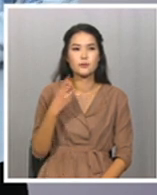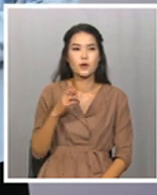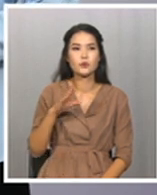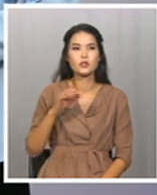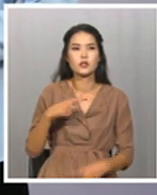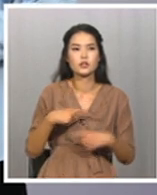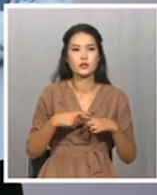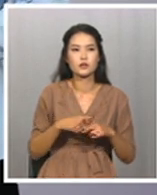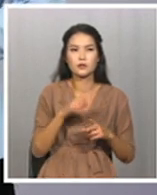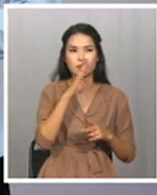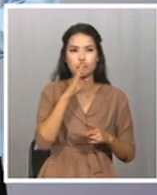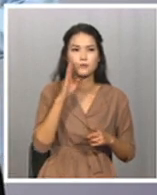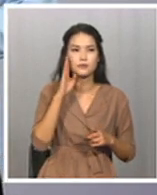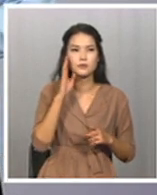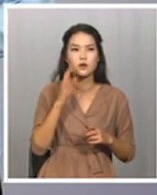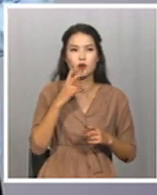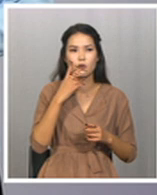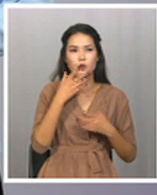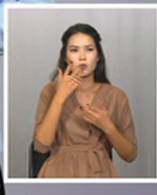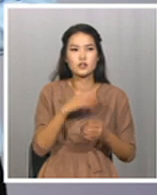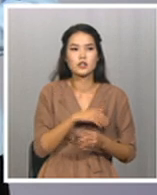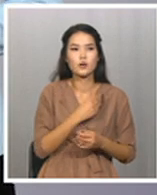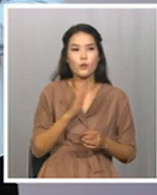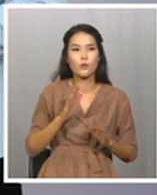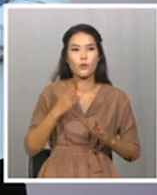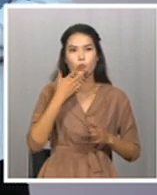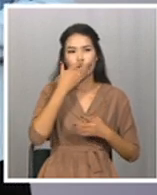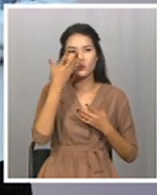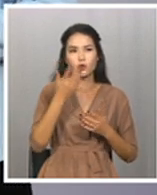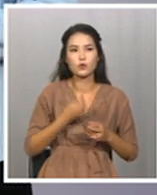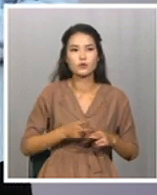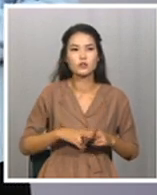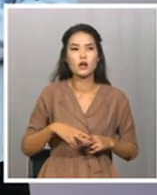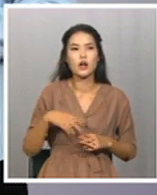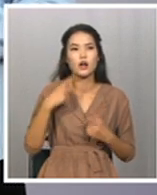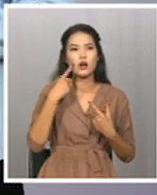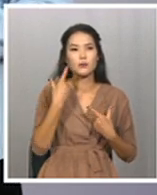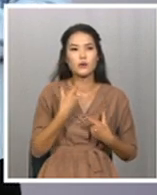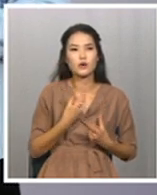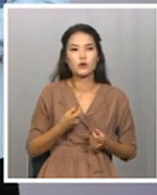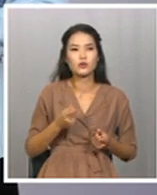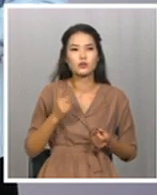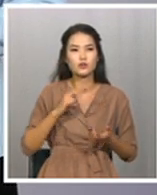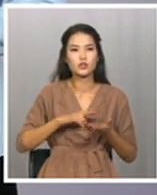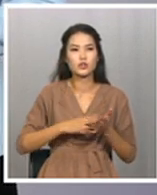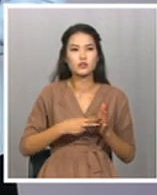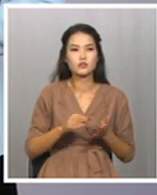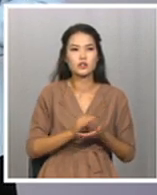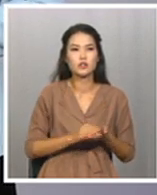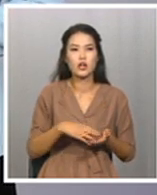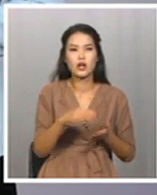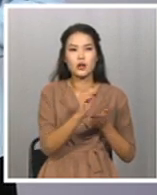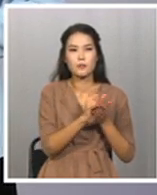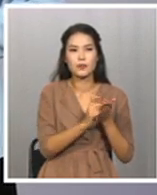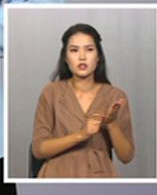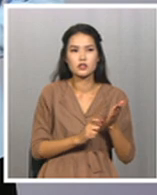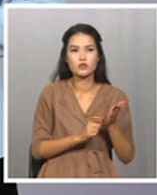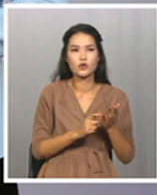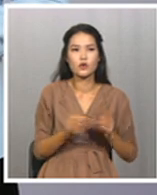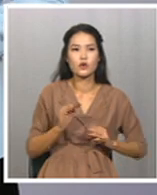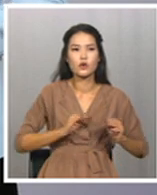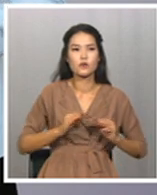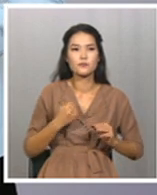Биотехнология мамандығына оқысы келетін оқушылар үшін хабарландыру құрастырып жазыңыз. Мәтіннің құрылымы